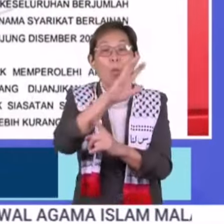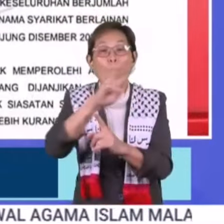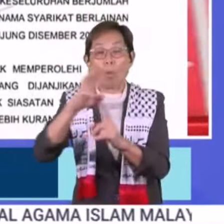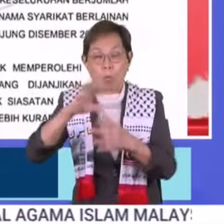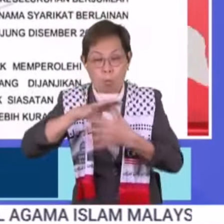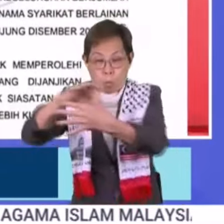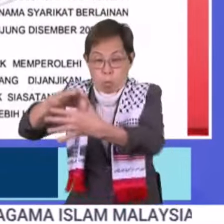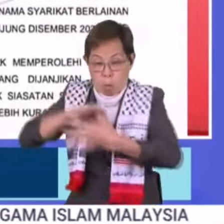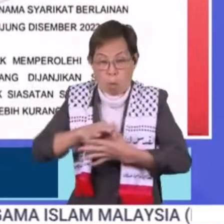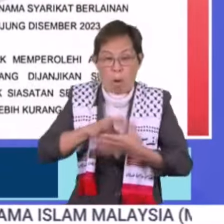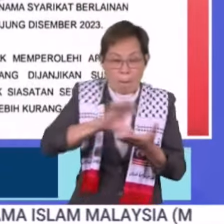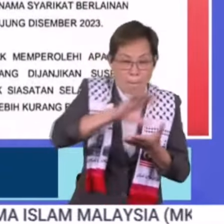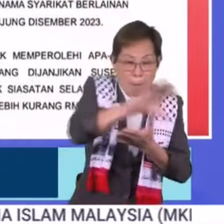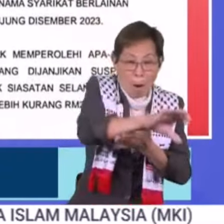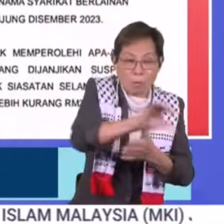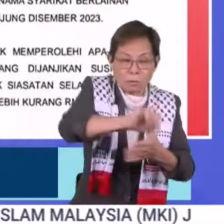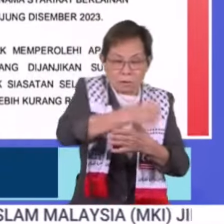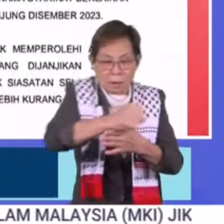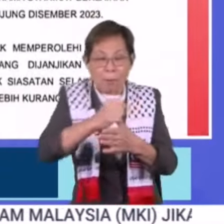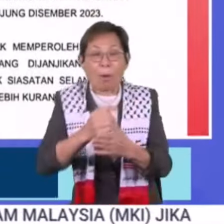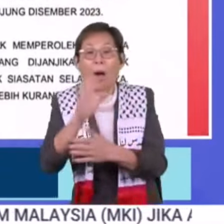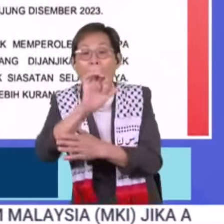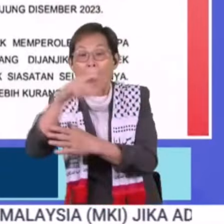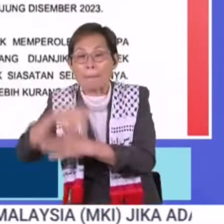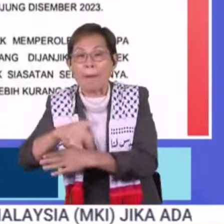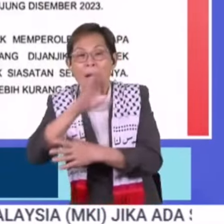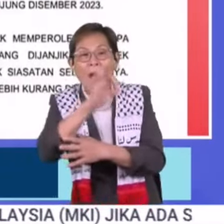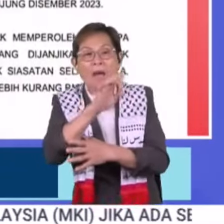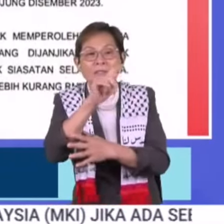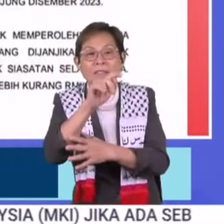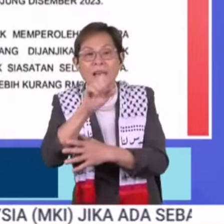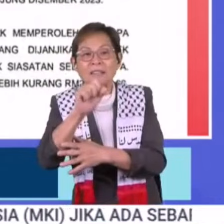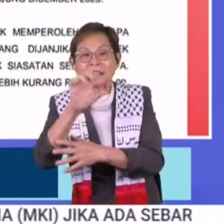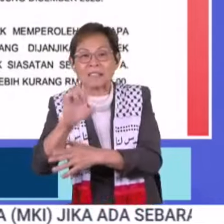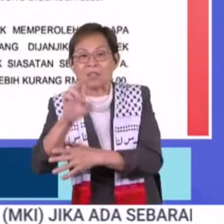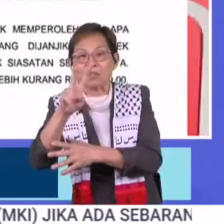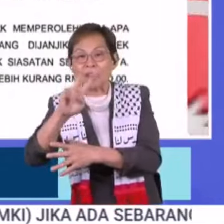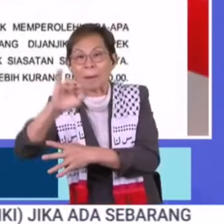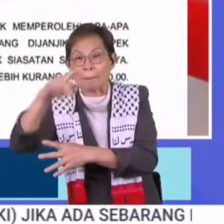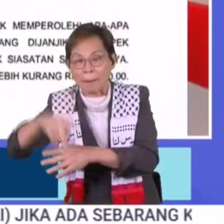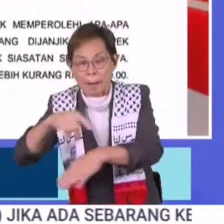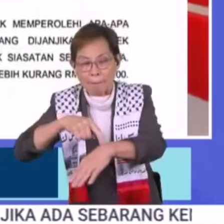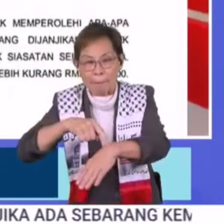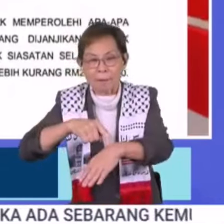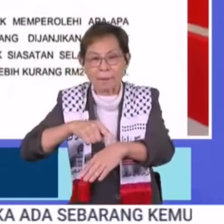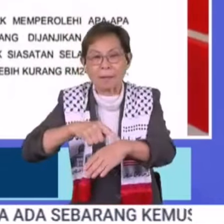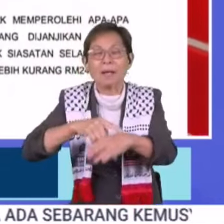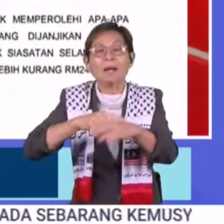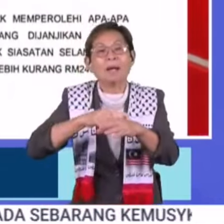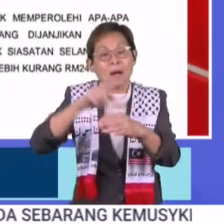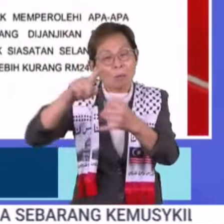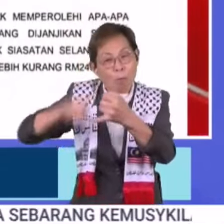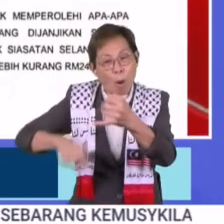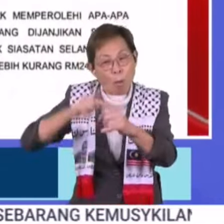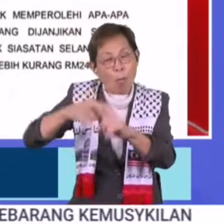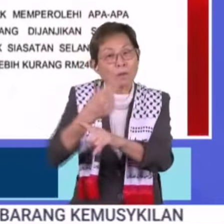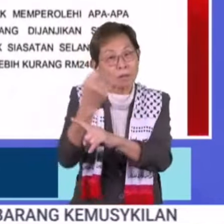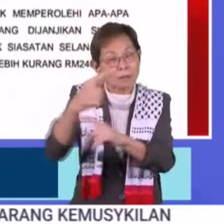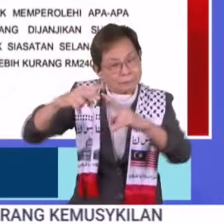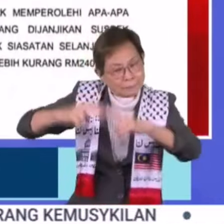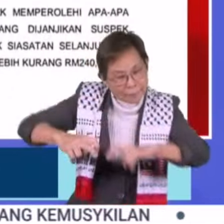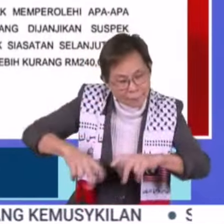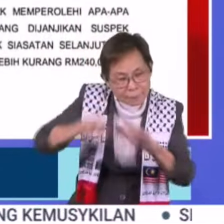yang mempromosikan pelaburan saham itu melalui aplikasi FTSE VIP pada penghujung November lepas. Kes